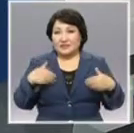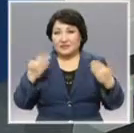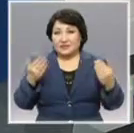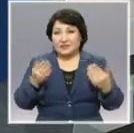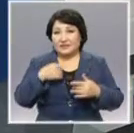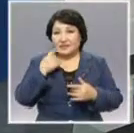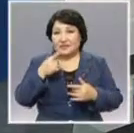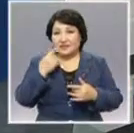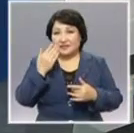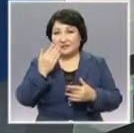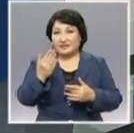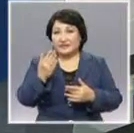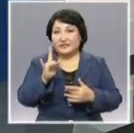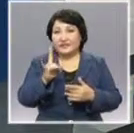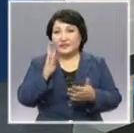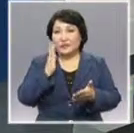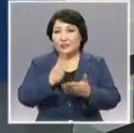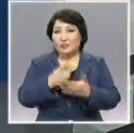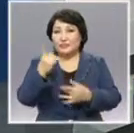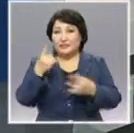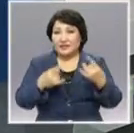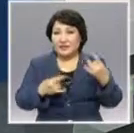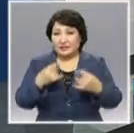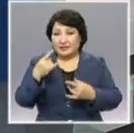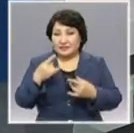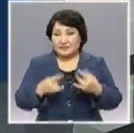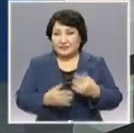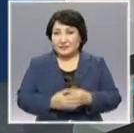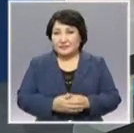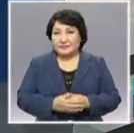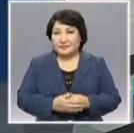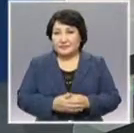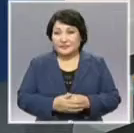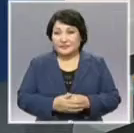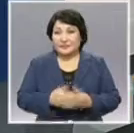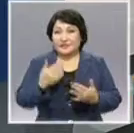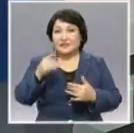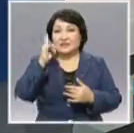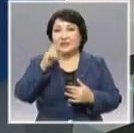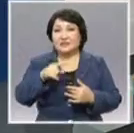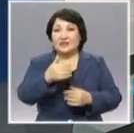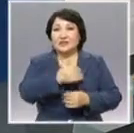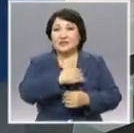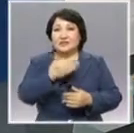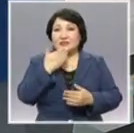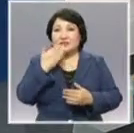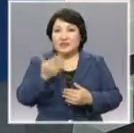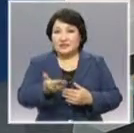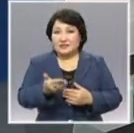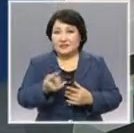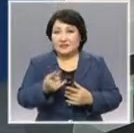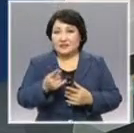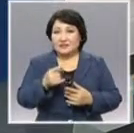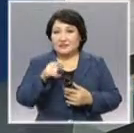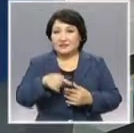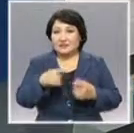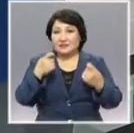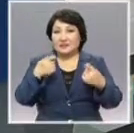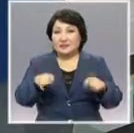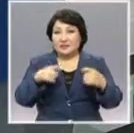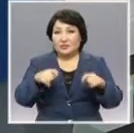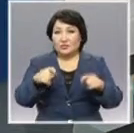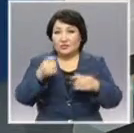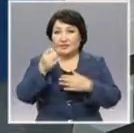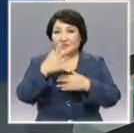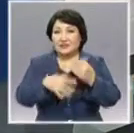Алло, здравствуйте. Да-да. Саламатсыздар. Вы знаете, я хотела спросить, вот я где торговый центр «Максима»